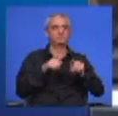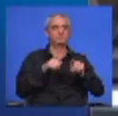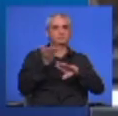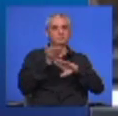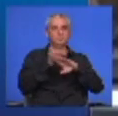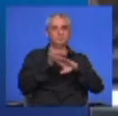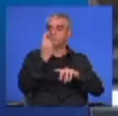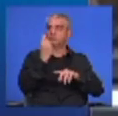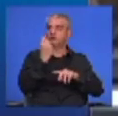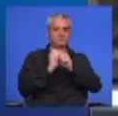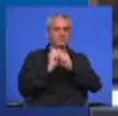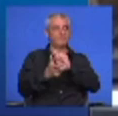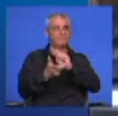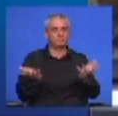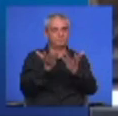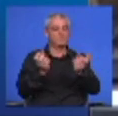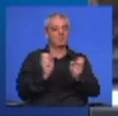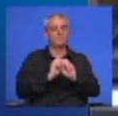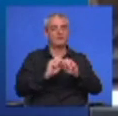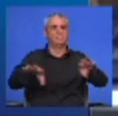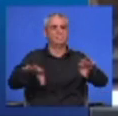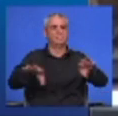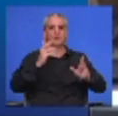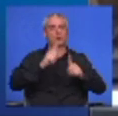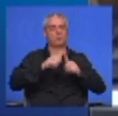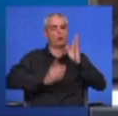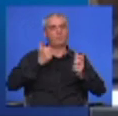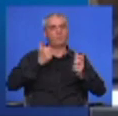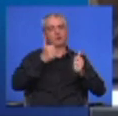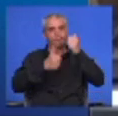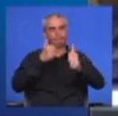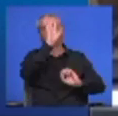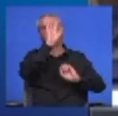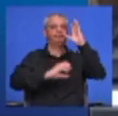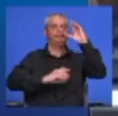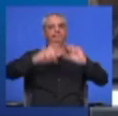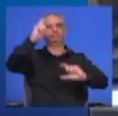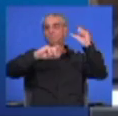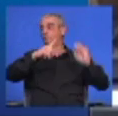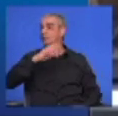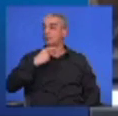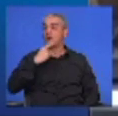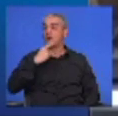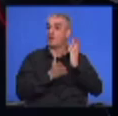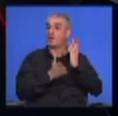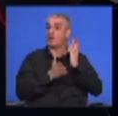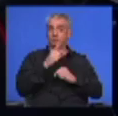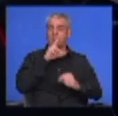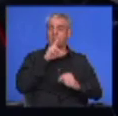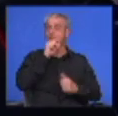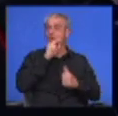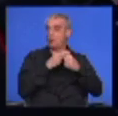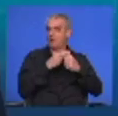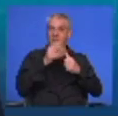ממון, שמפזרים את הבוטים והרובוטים והבוקים שלהם. אני רק רוצה להגיד, גם האלימות המילולית, וגם